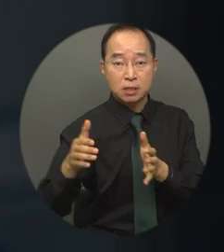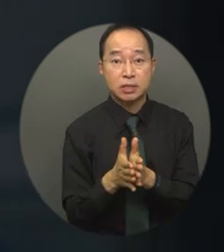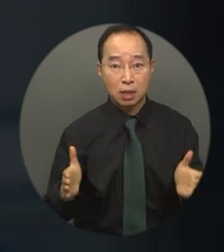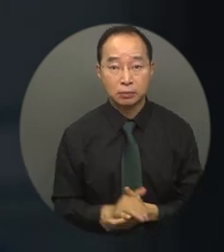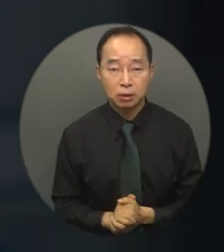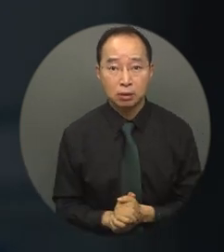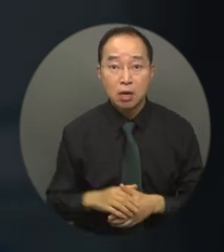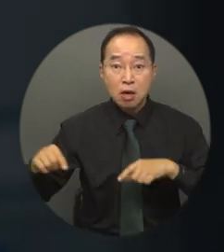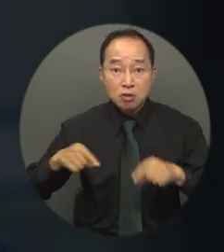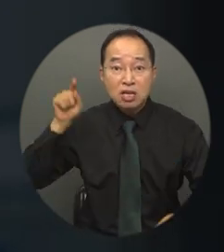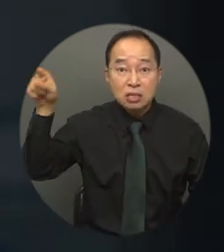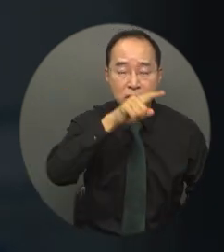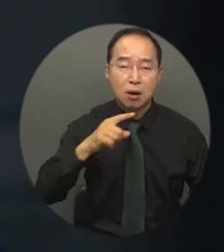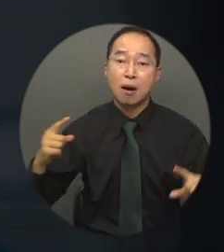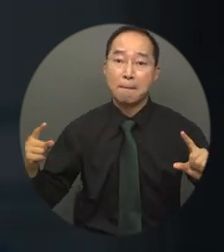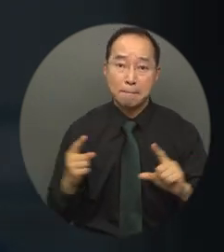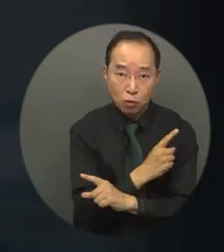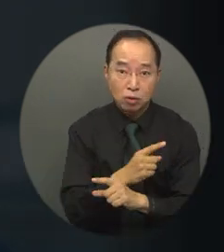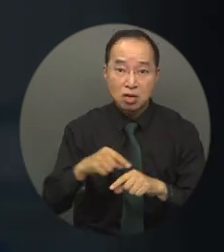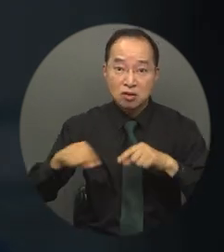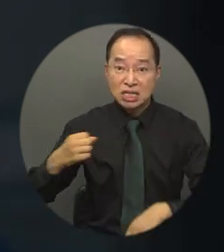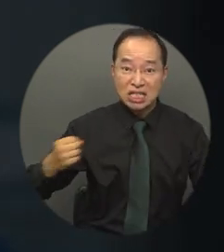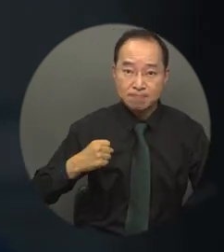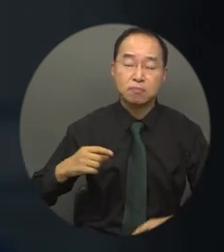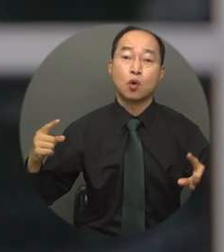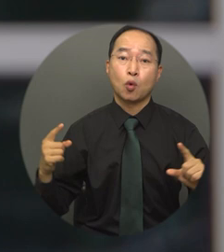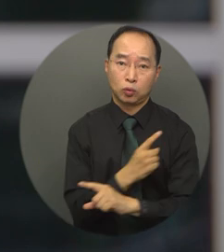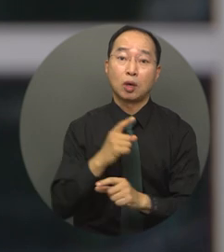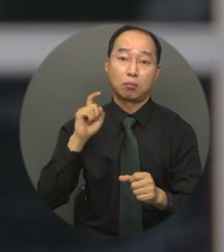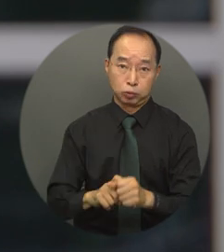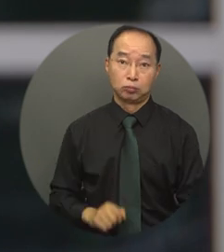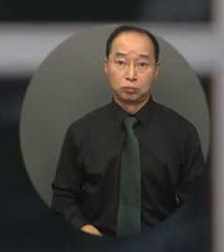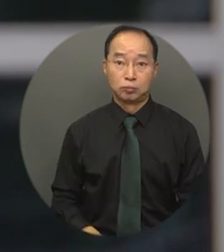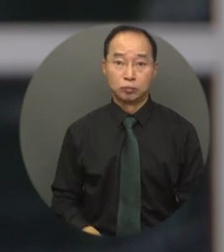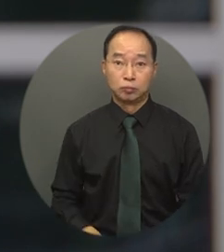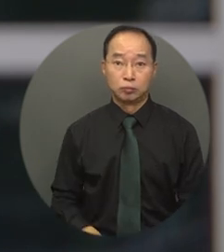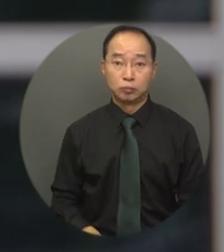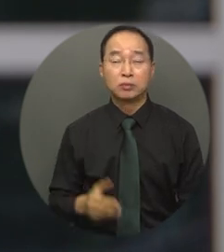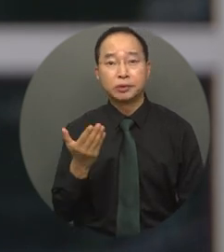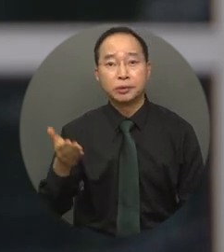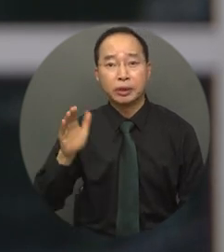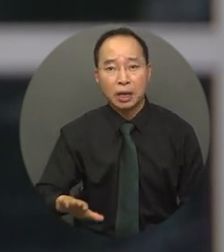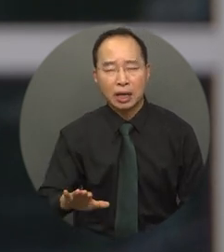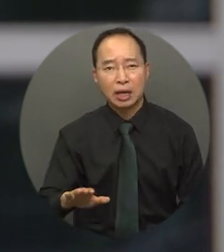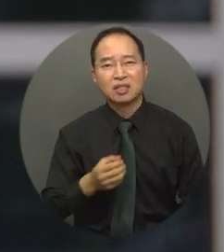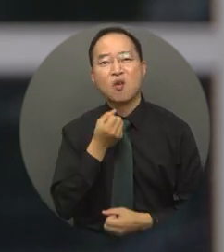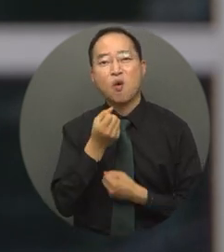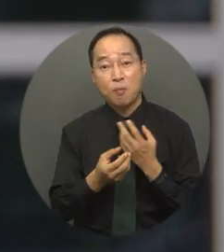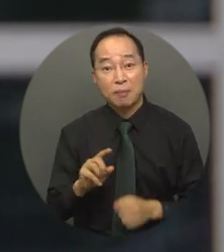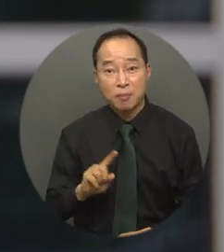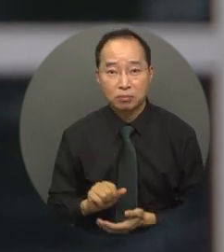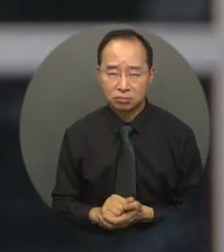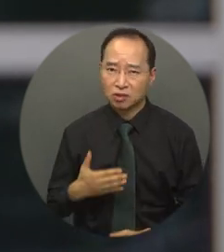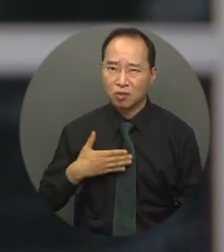그러나 고백하자면 저도 오랜 공직 생활을 하면서 기득권이 되었다는 것을 깨달았습니다. 그 기득권을